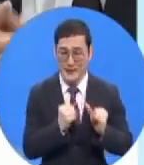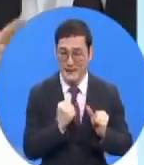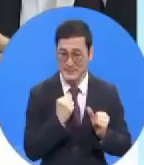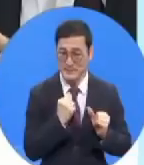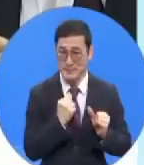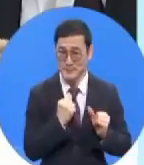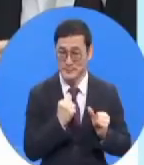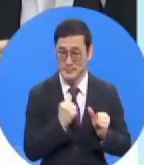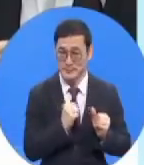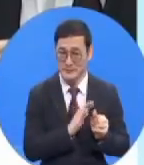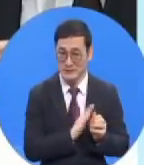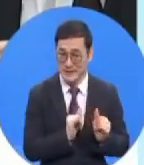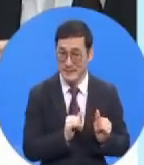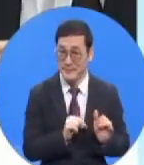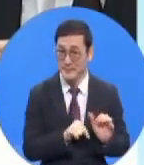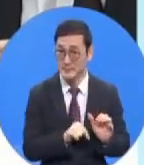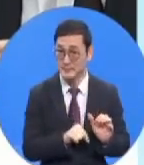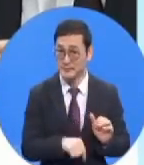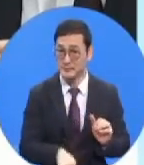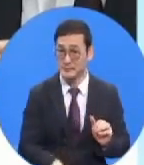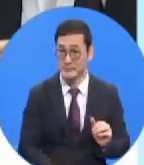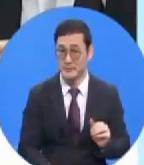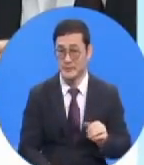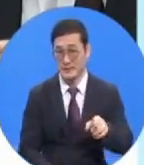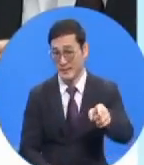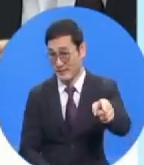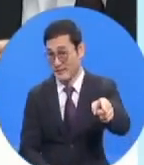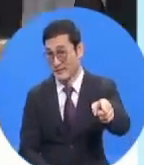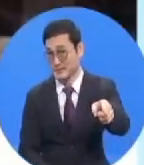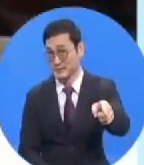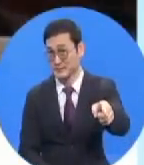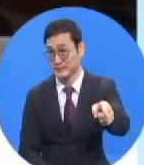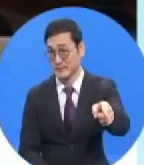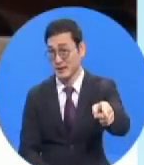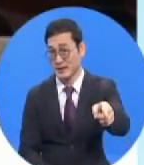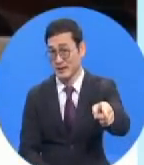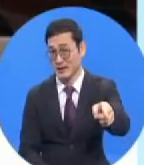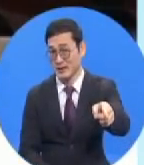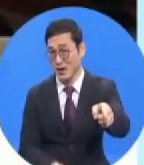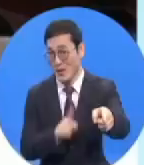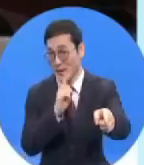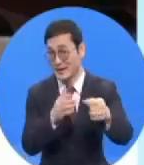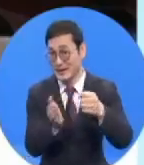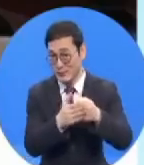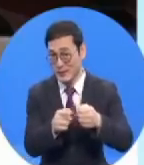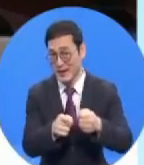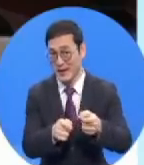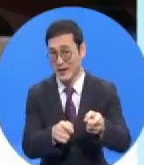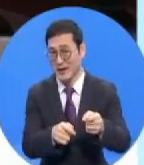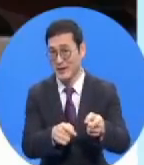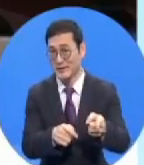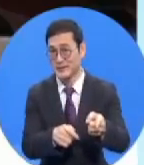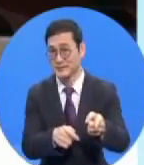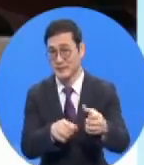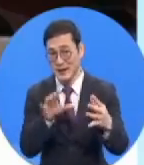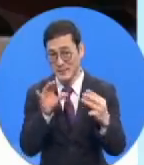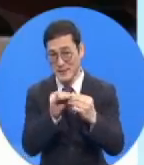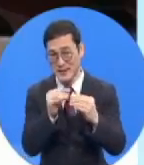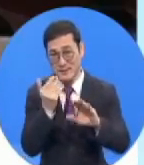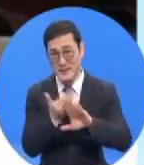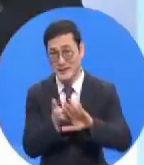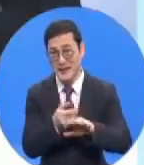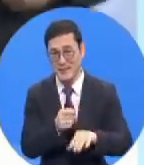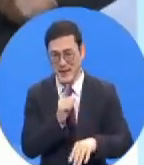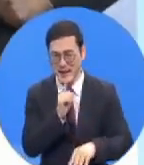지지층들이 이낙연 지사에 대한 그 사면 얘기를 가지고 표심을 결정하지는 않았을 거라고 봐요. 아직까지는 중도층은 지금 관망하는 그런 네.